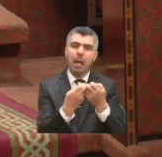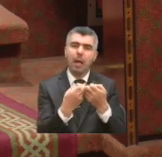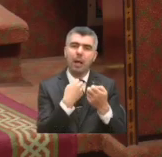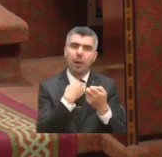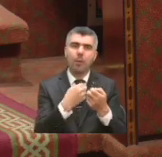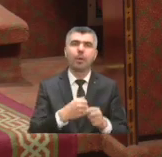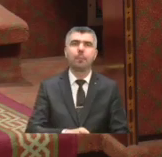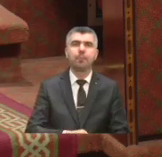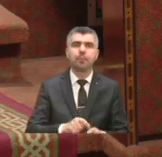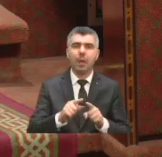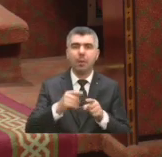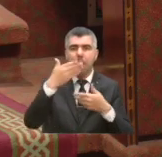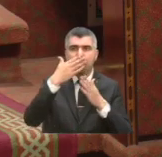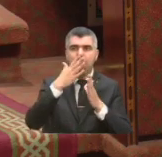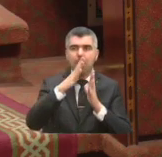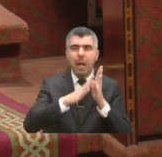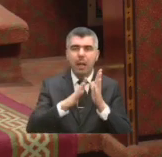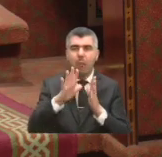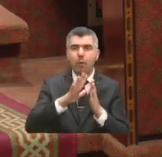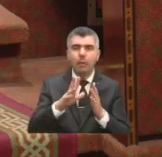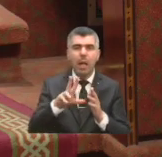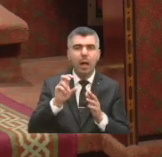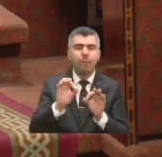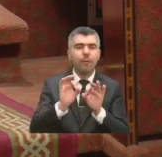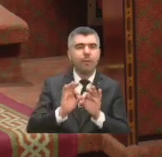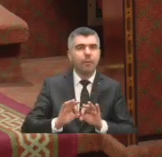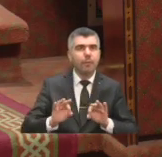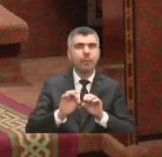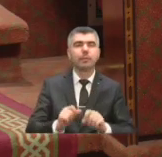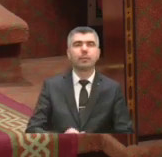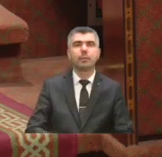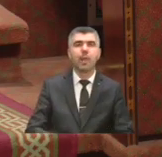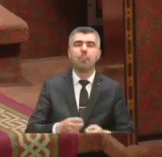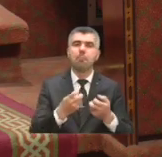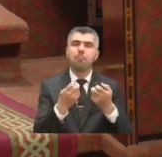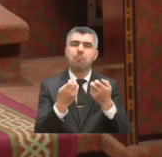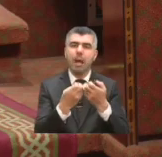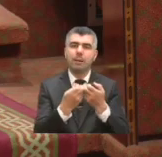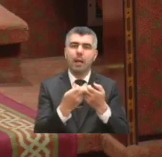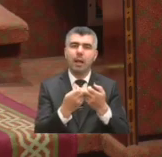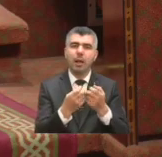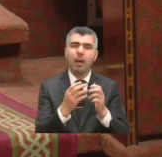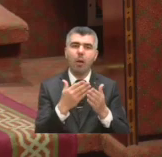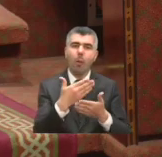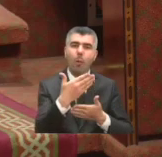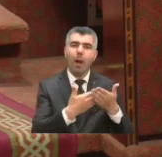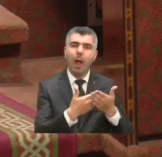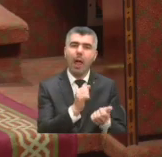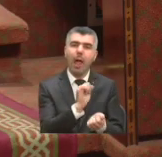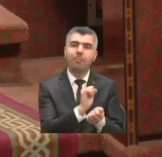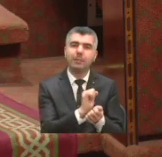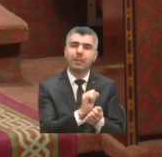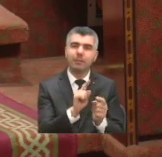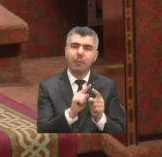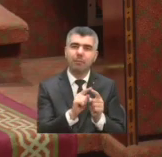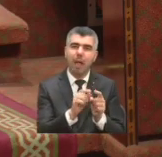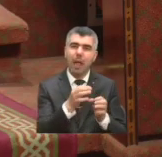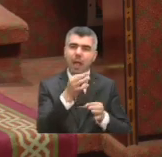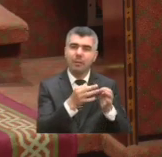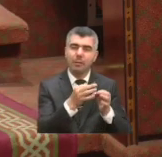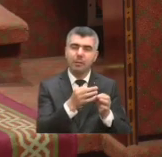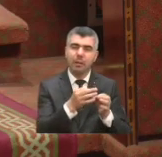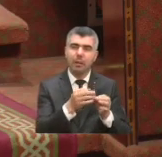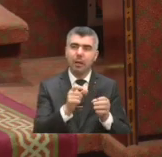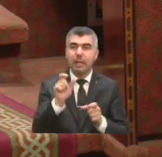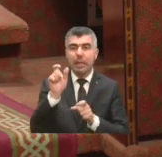اللي يمكن المغاربة ما تعرفوهمش كلهم ولا تعرفوا شي وحدين منهم. مثلا السجل العدلي، كان شحال هذه المواطن إلا بغى